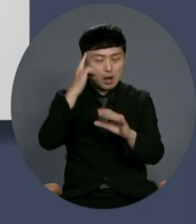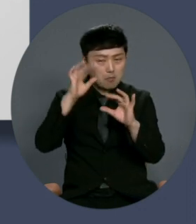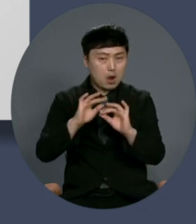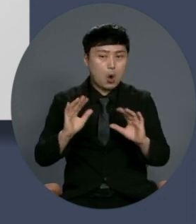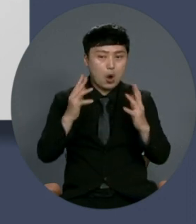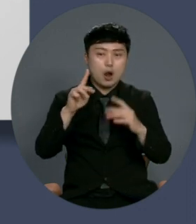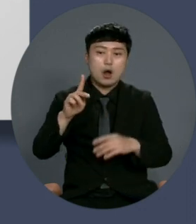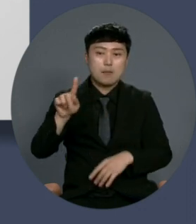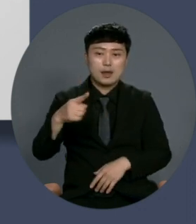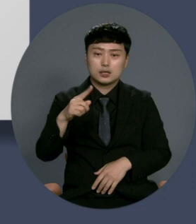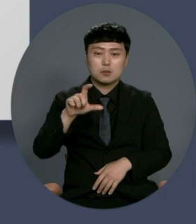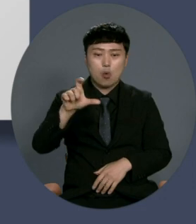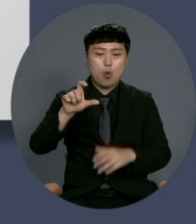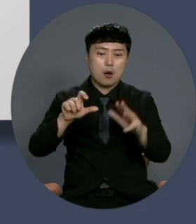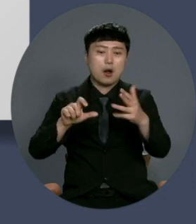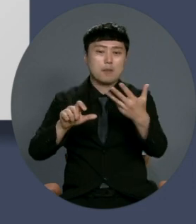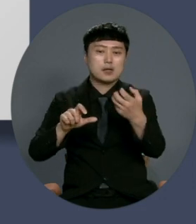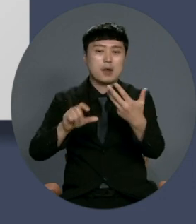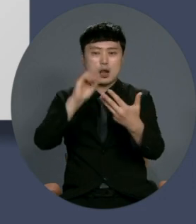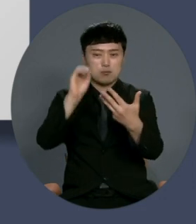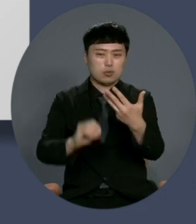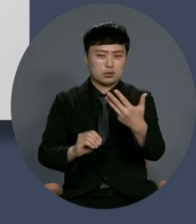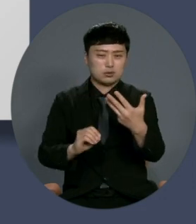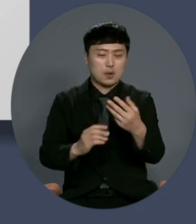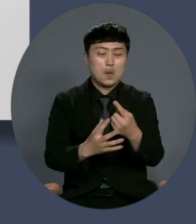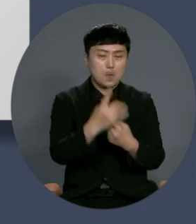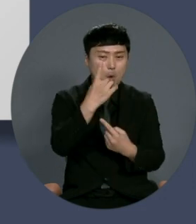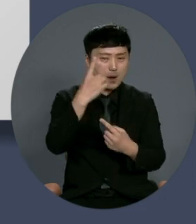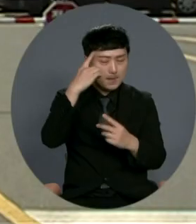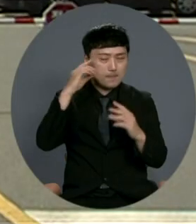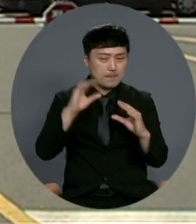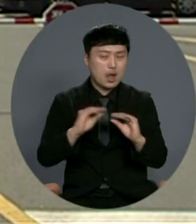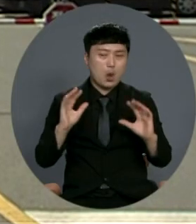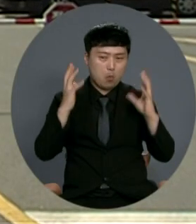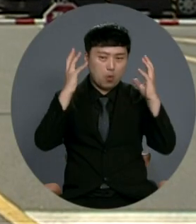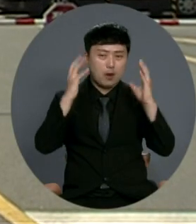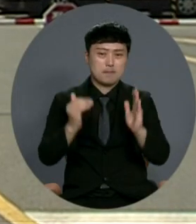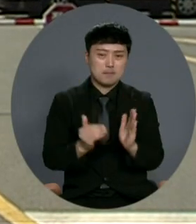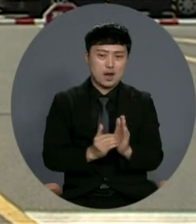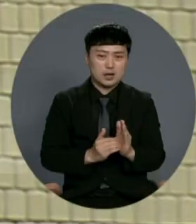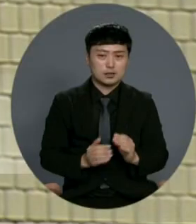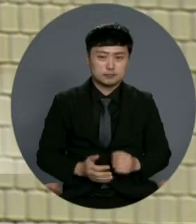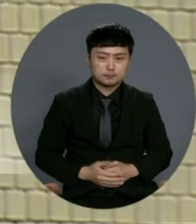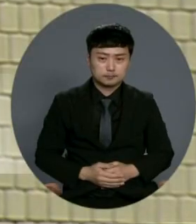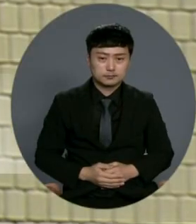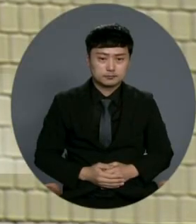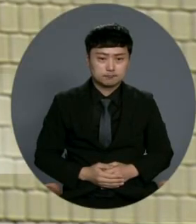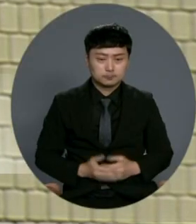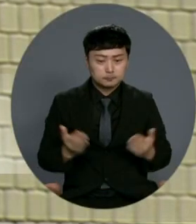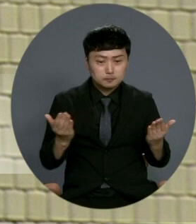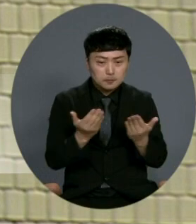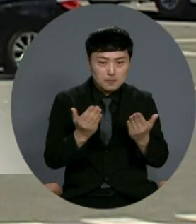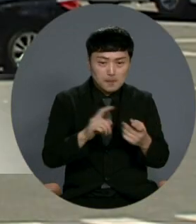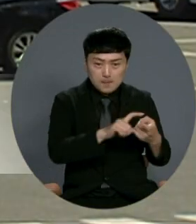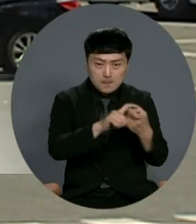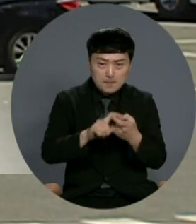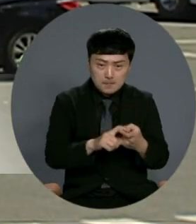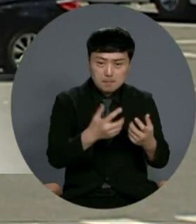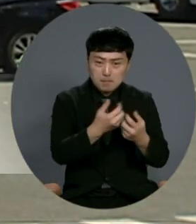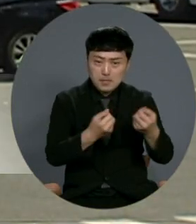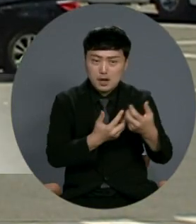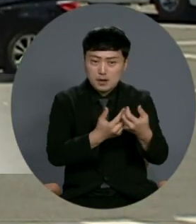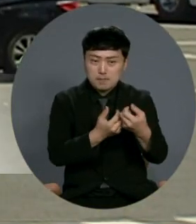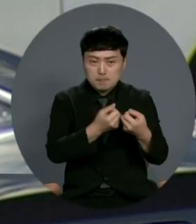115명, 무려 88%가 통합에 찬성했습니다. 특히 노사 분규 이후 입사한 젊은 직원들을